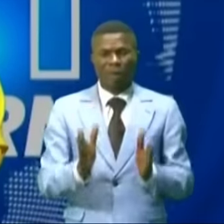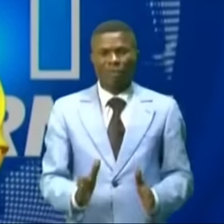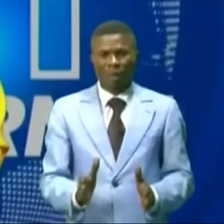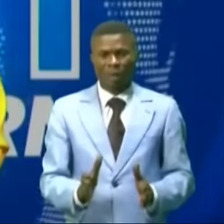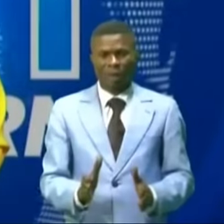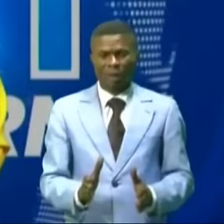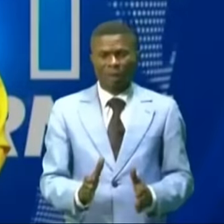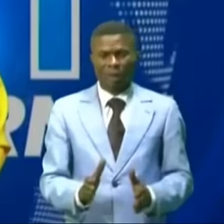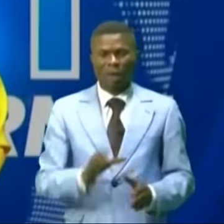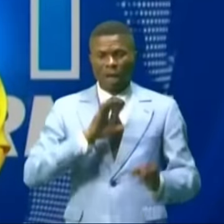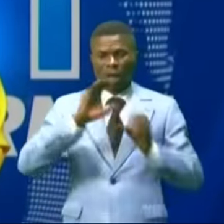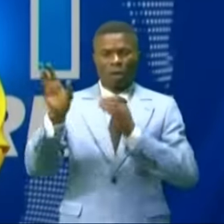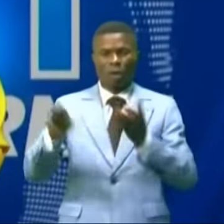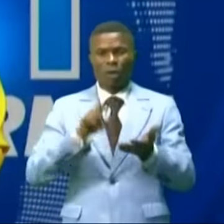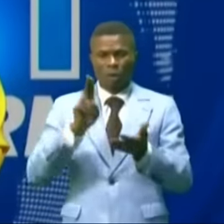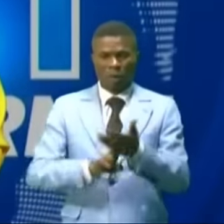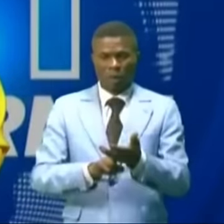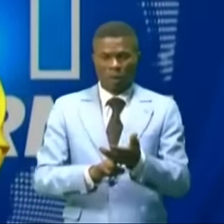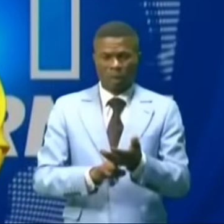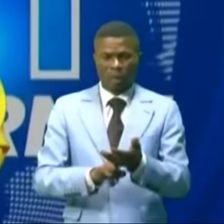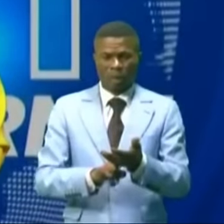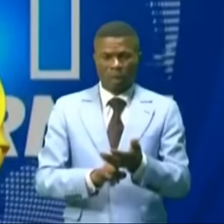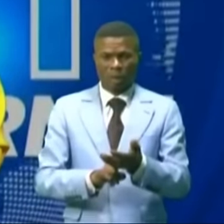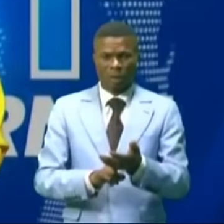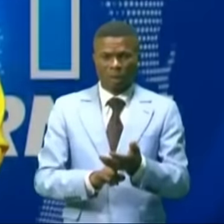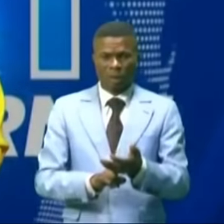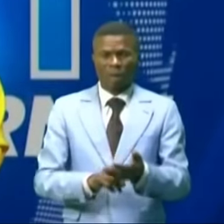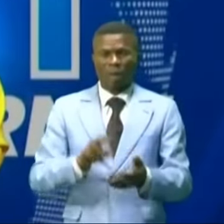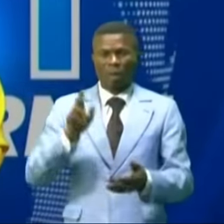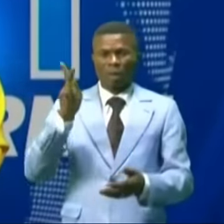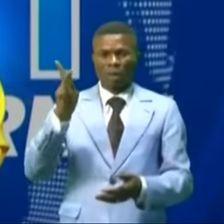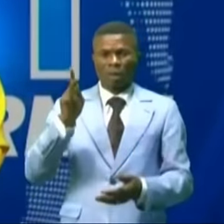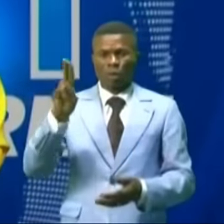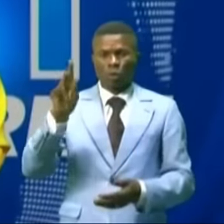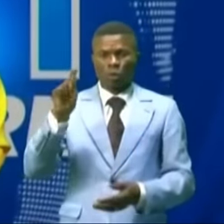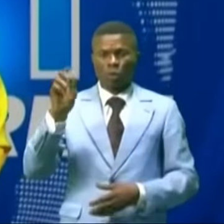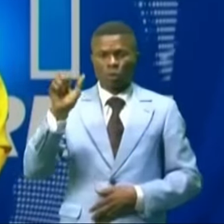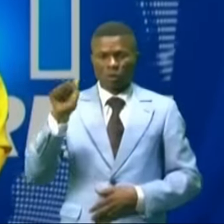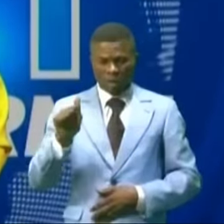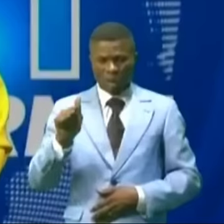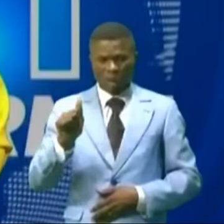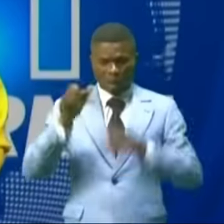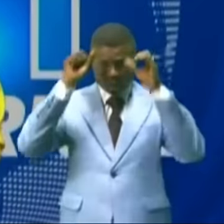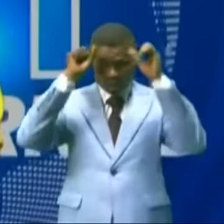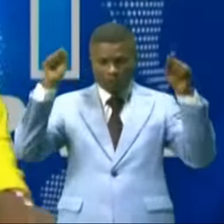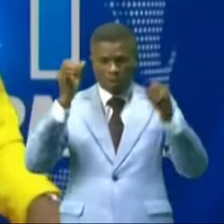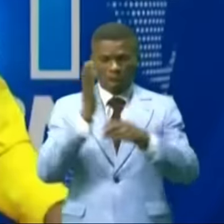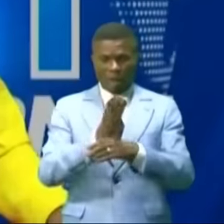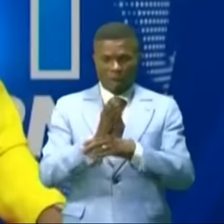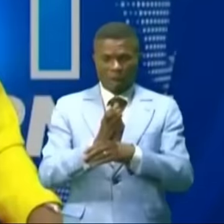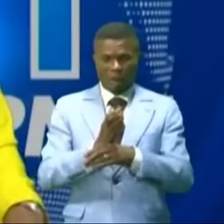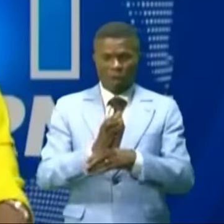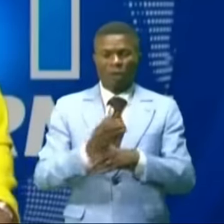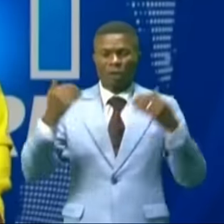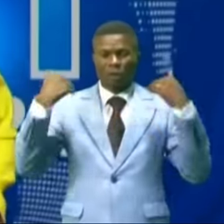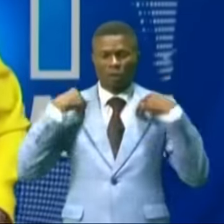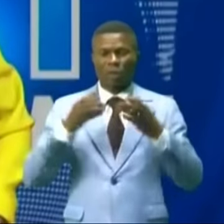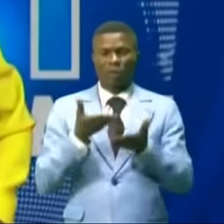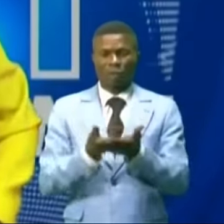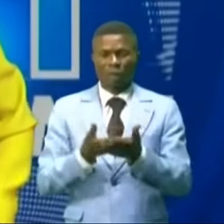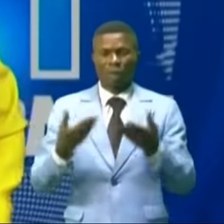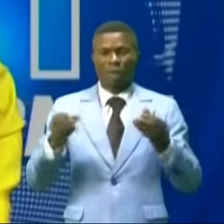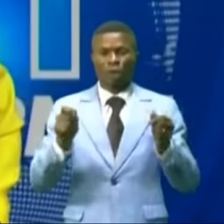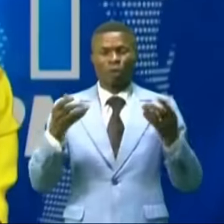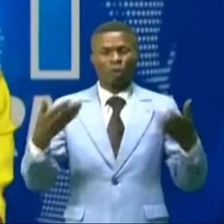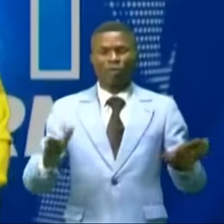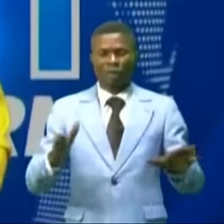C'est un communiqué signé Rigobert Kuta Mwanakuta, président président du conseil d'administration. Fin ce journal,